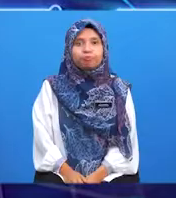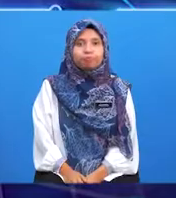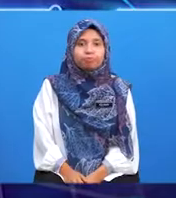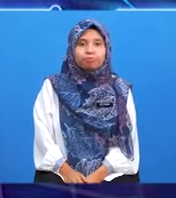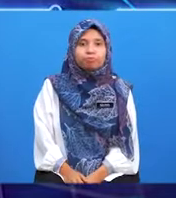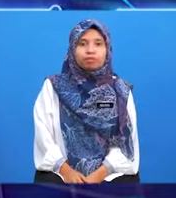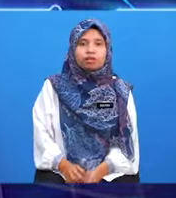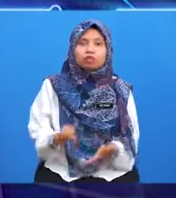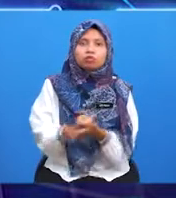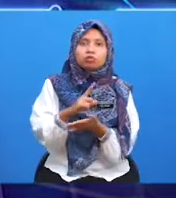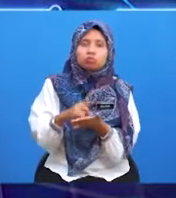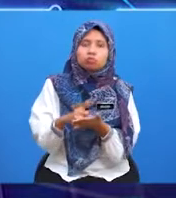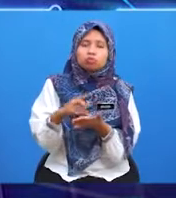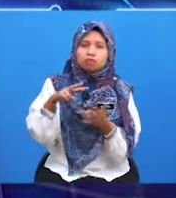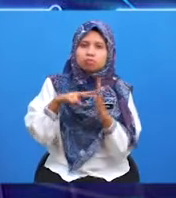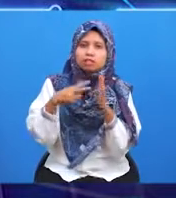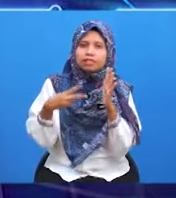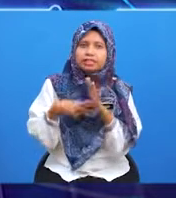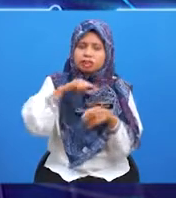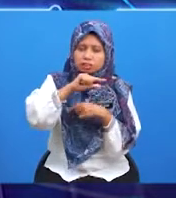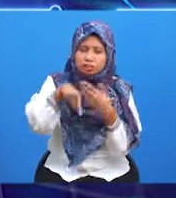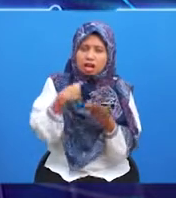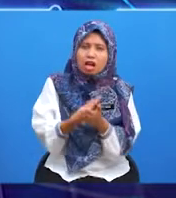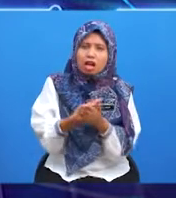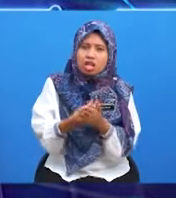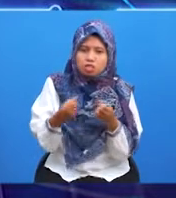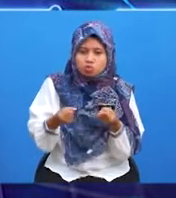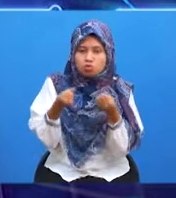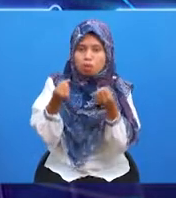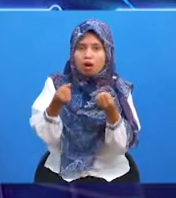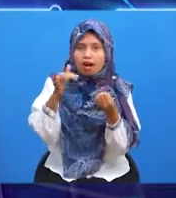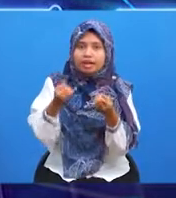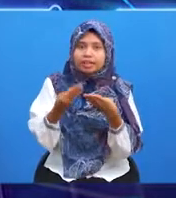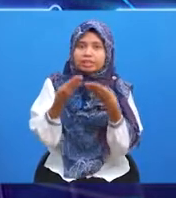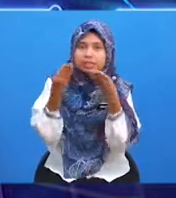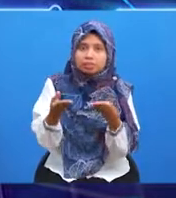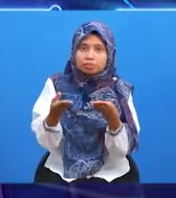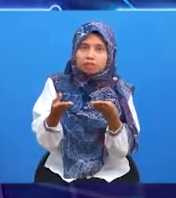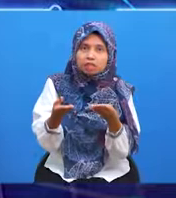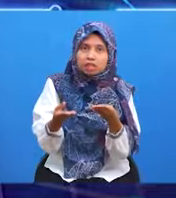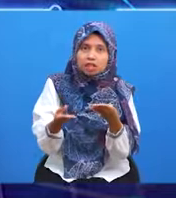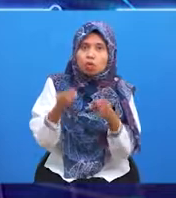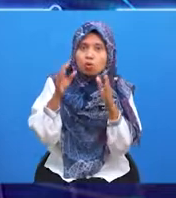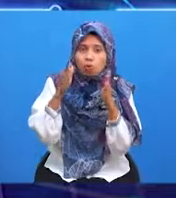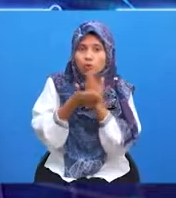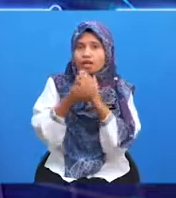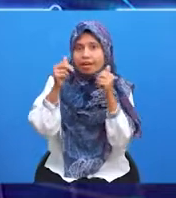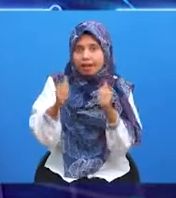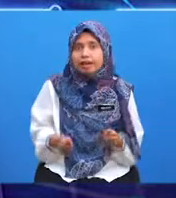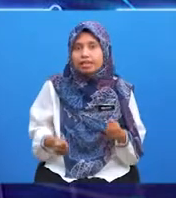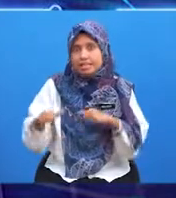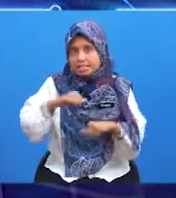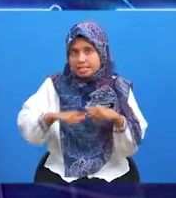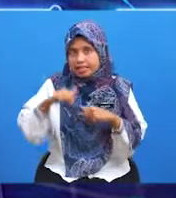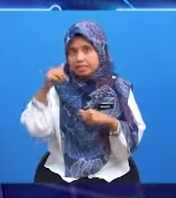internet. Begitu bermakna segala sumbangan yang diberikan oleh ahli-ahli